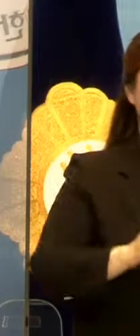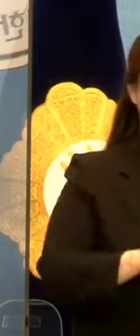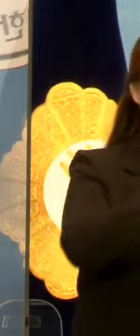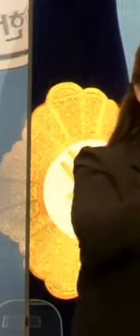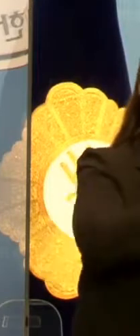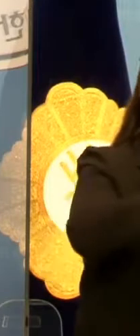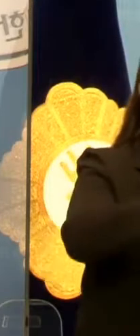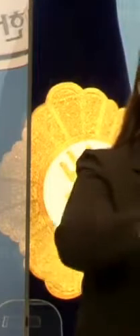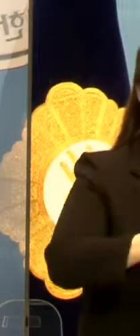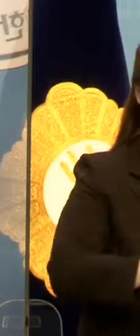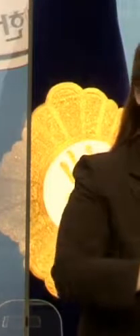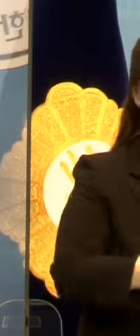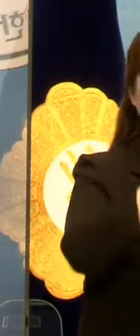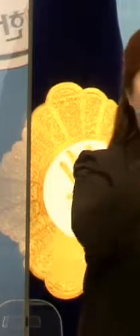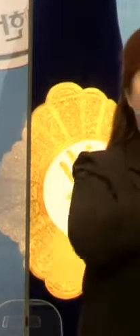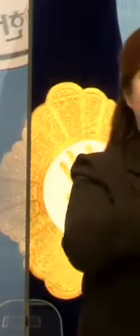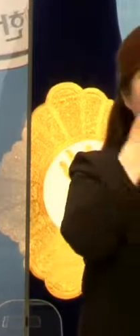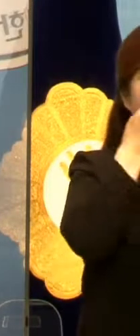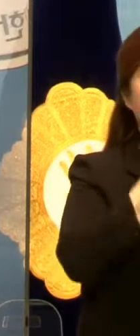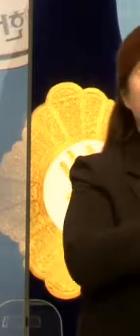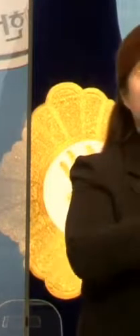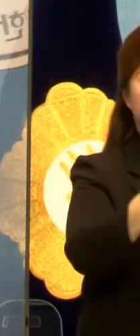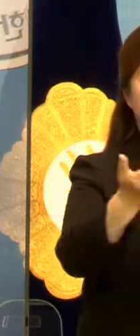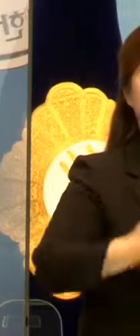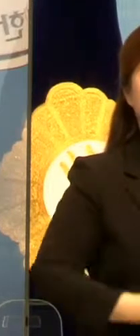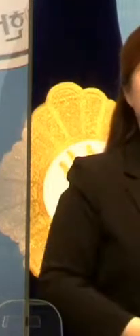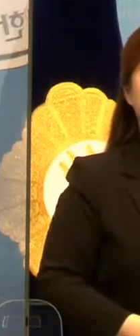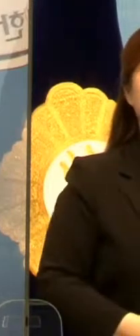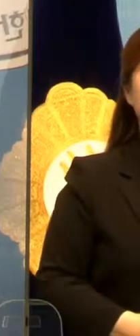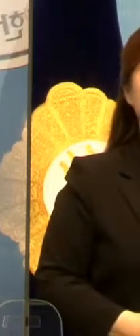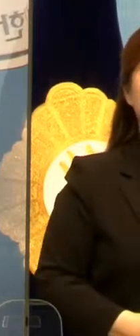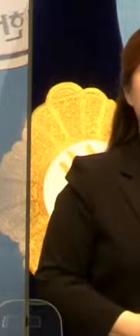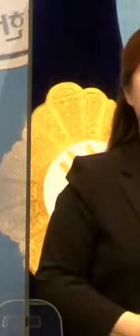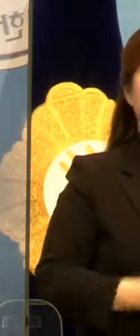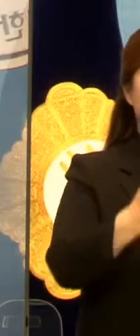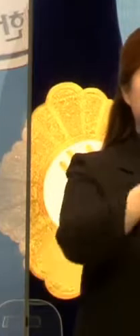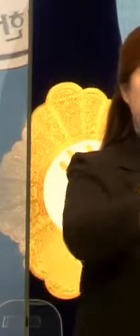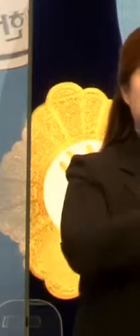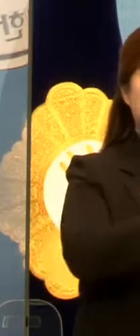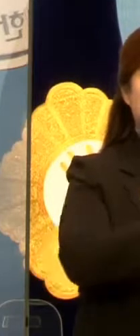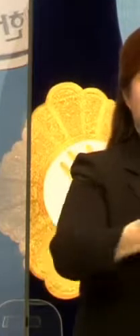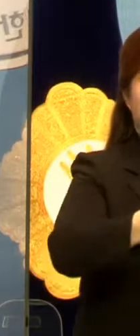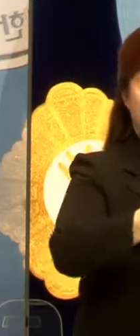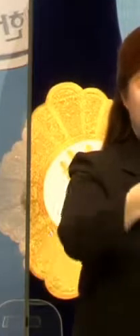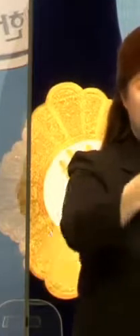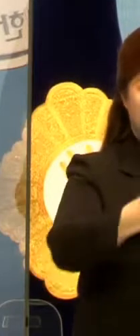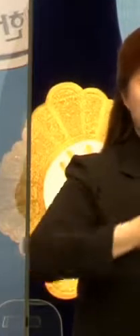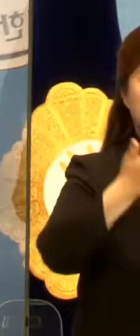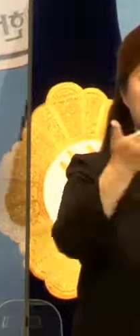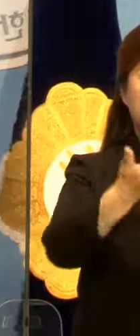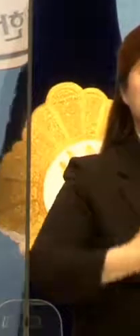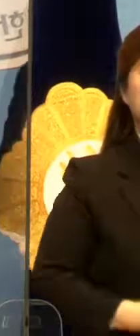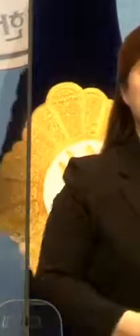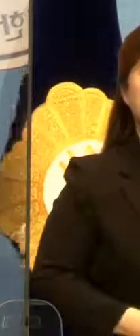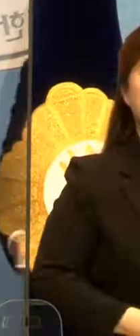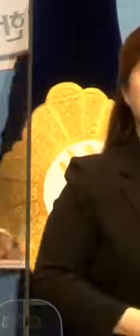성과를 우리 청년 tf 에서 본격적으로 시작하겠습니다 많은 관심과 애정 부탁 드리겠습니다 감사합니다